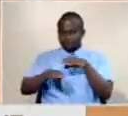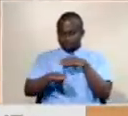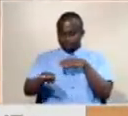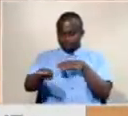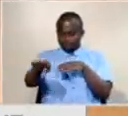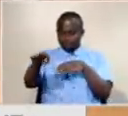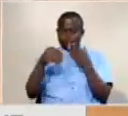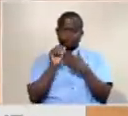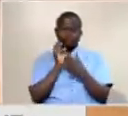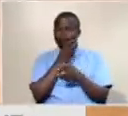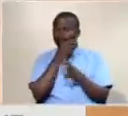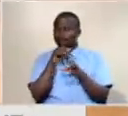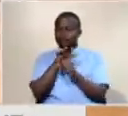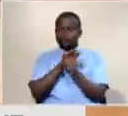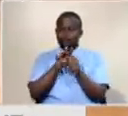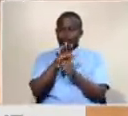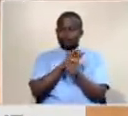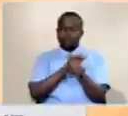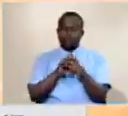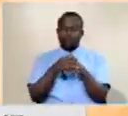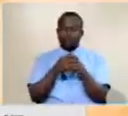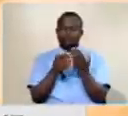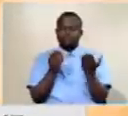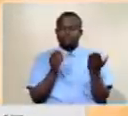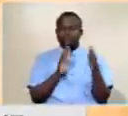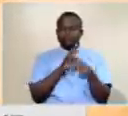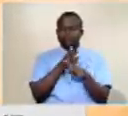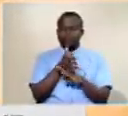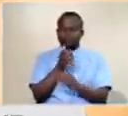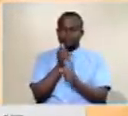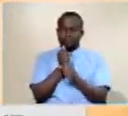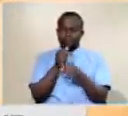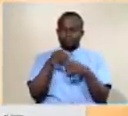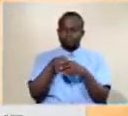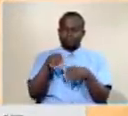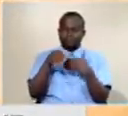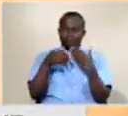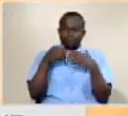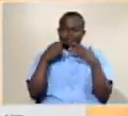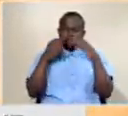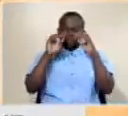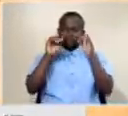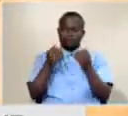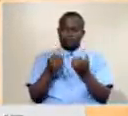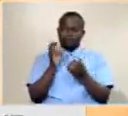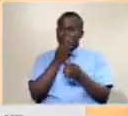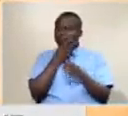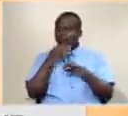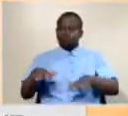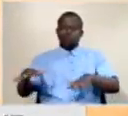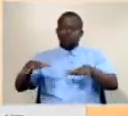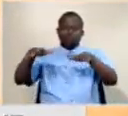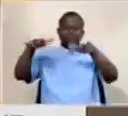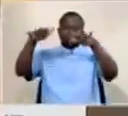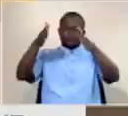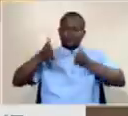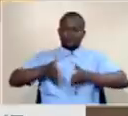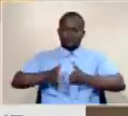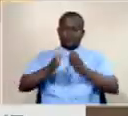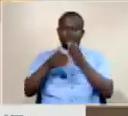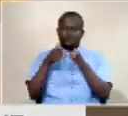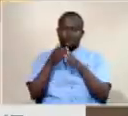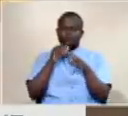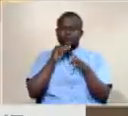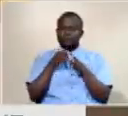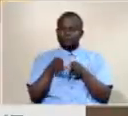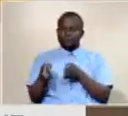y'inyubako amazi yuzuye arengera ibyo bicuruzwa abakora muri aka gace bemeza ko imyuzure yatewe n'uko kuri uyu muhanda uri